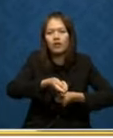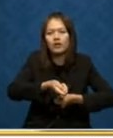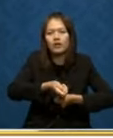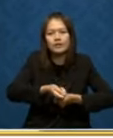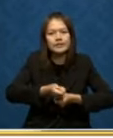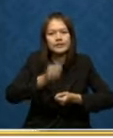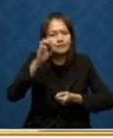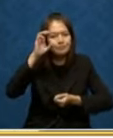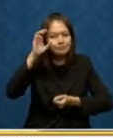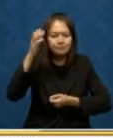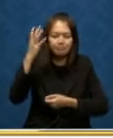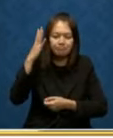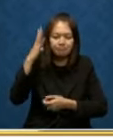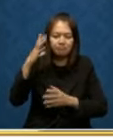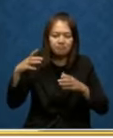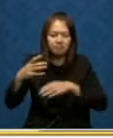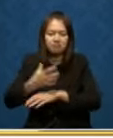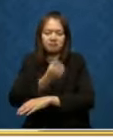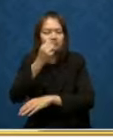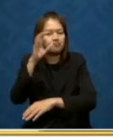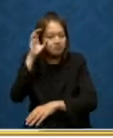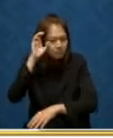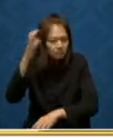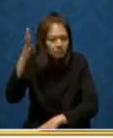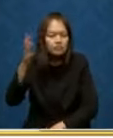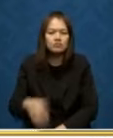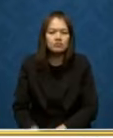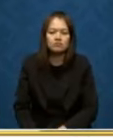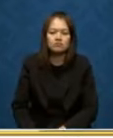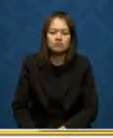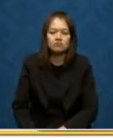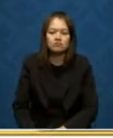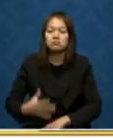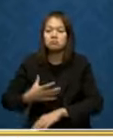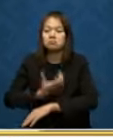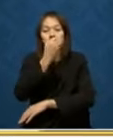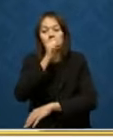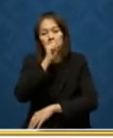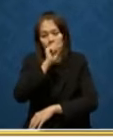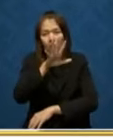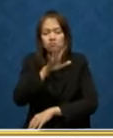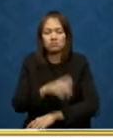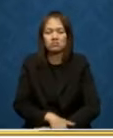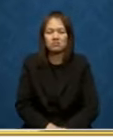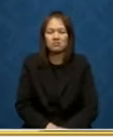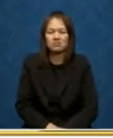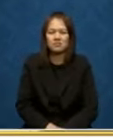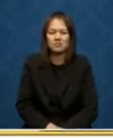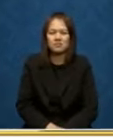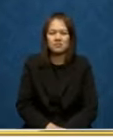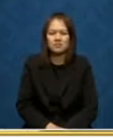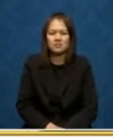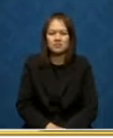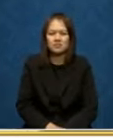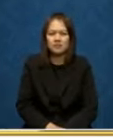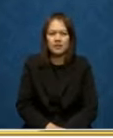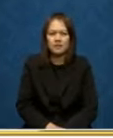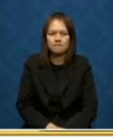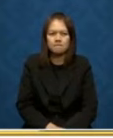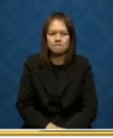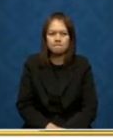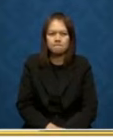น่าเชื่อถือในเรื่องของฝ่ายการเมืองก็เนื่องจากว่าฝ่ายการเมืองมาพูดเสร็จแล้วครับมันเป็นสภาวะ